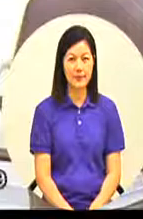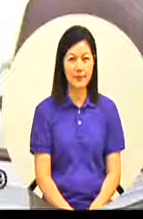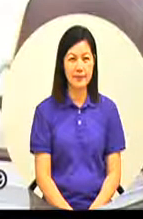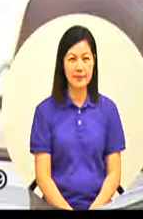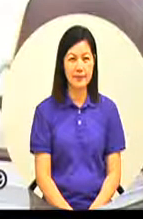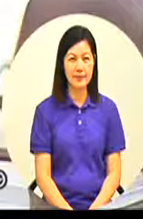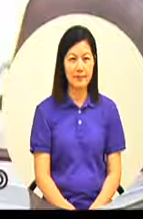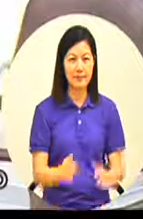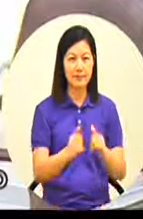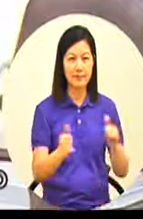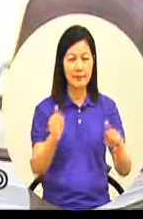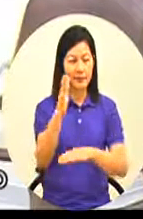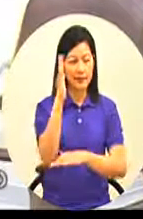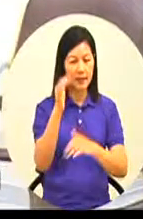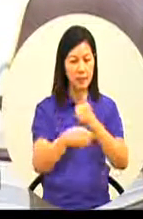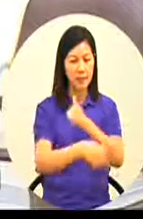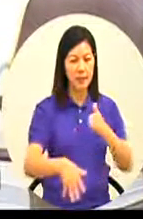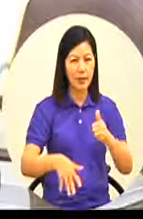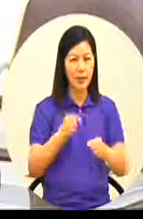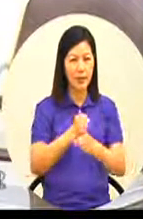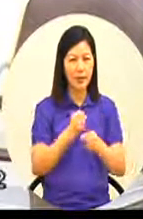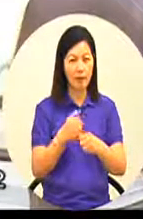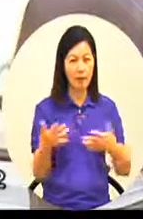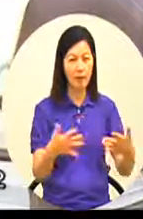民政部门业务咨询。